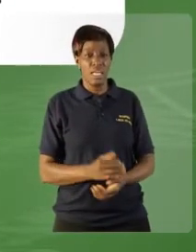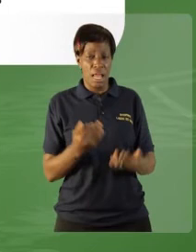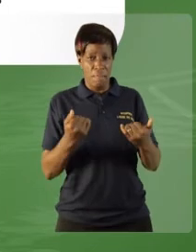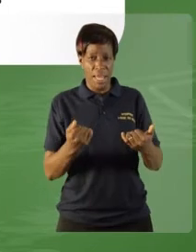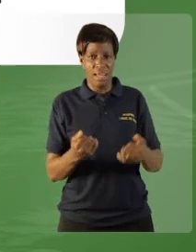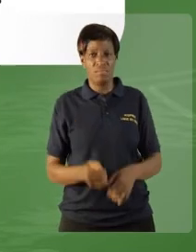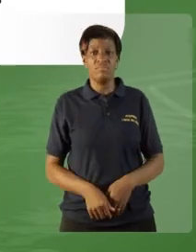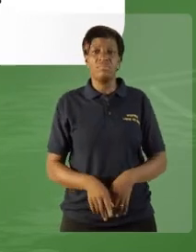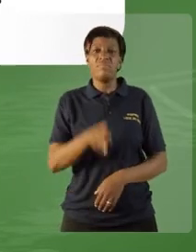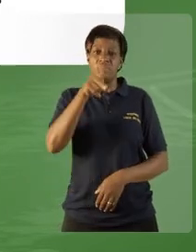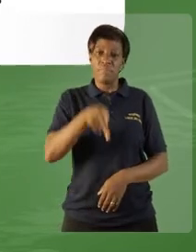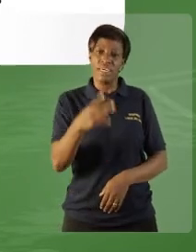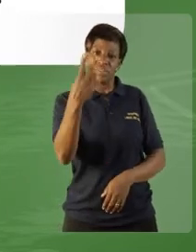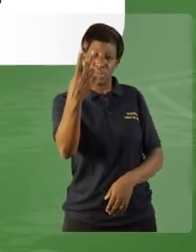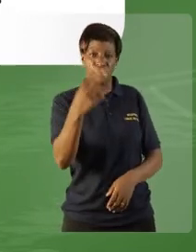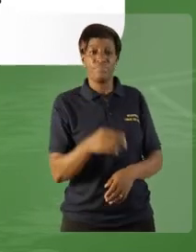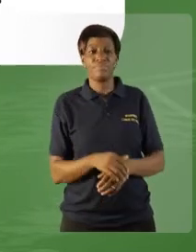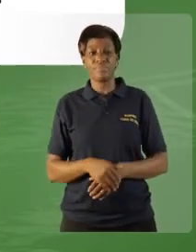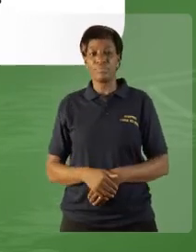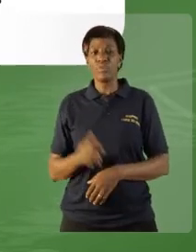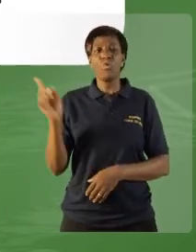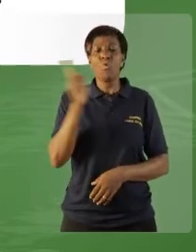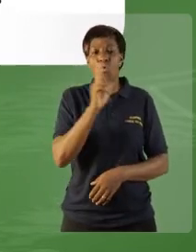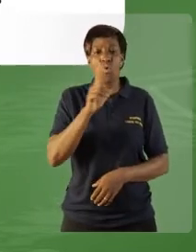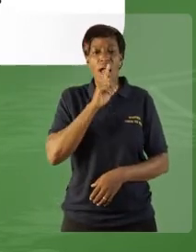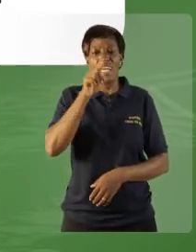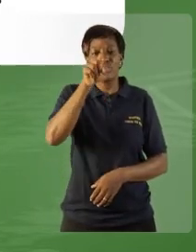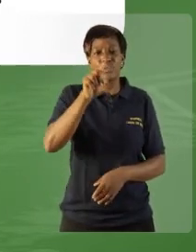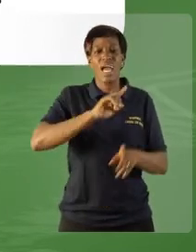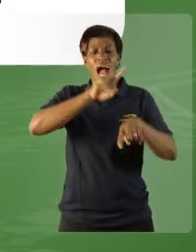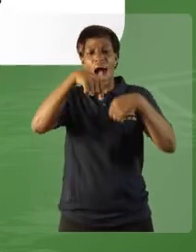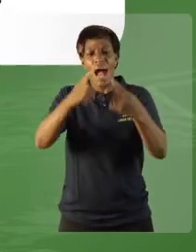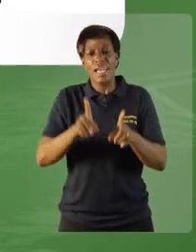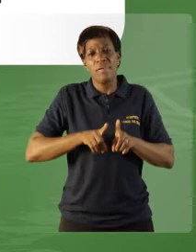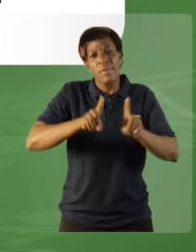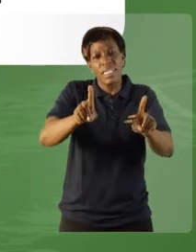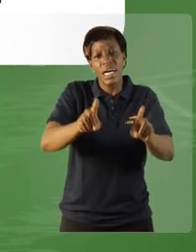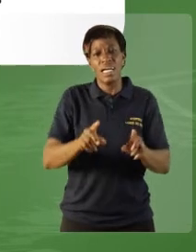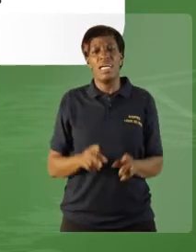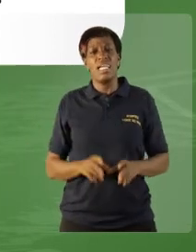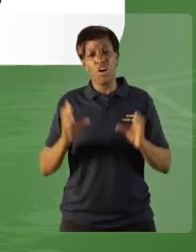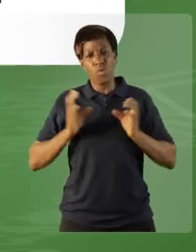P2. Où es-tu allé pendant les congés?